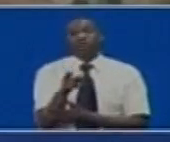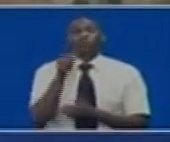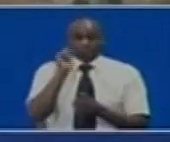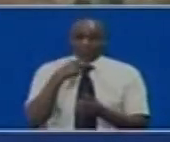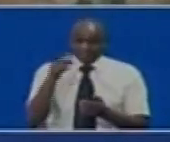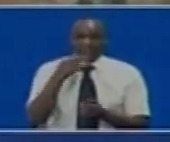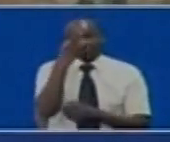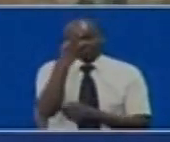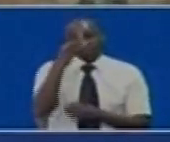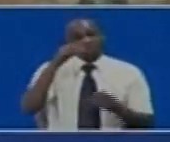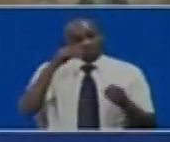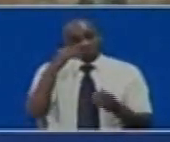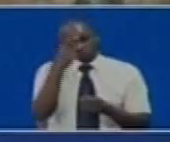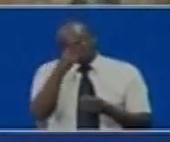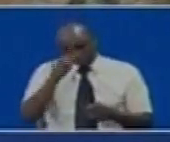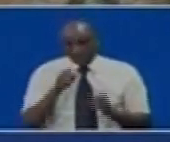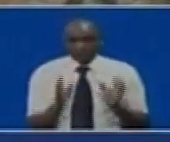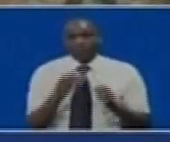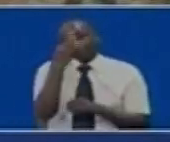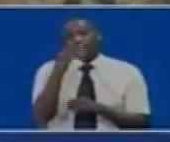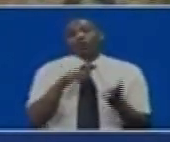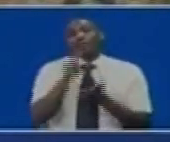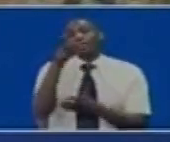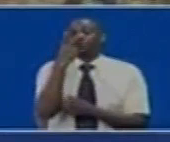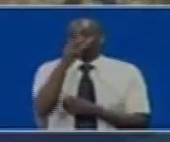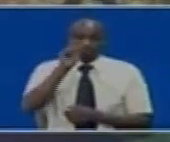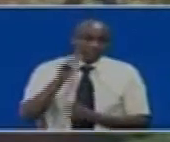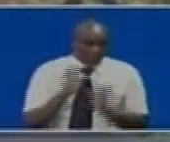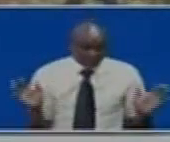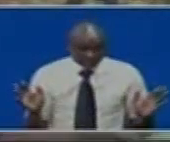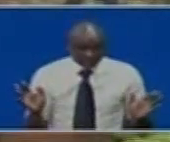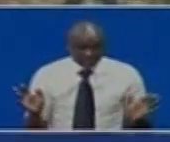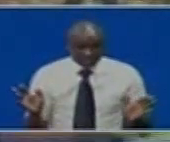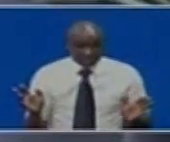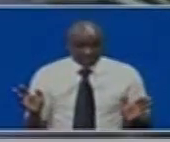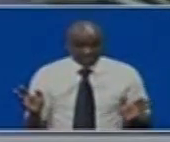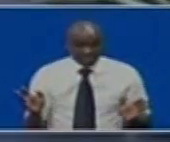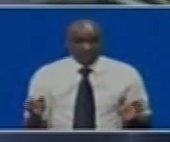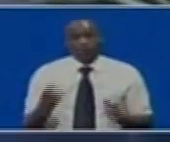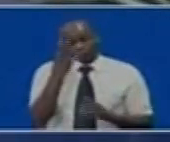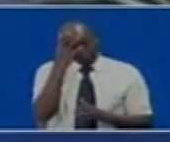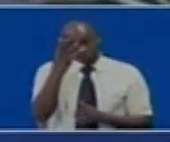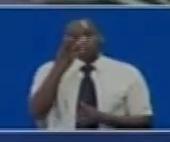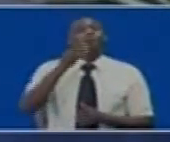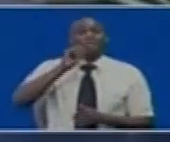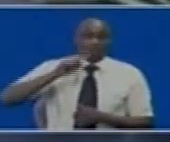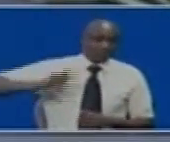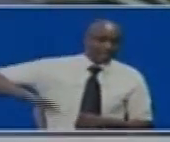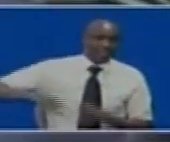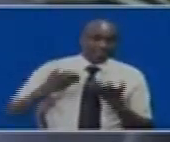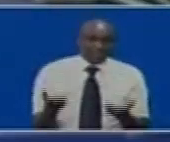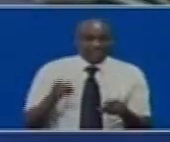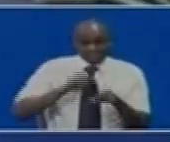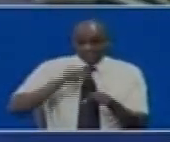paid him 3 million and not 2 million. We had only paid him 2 million. We there was 4 million that was remaining. When